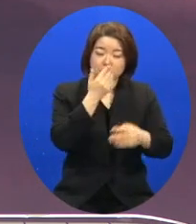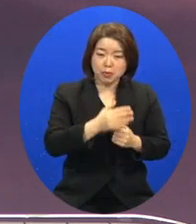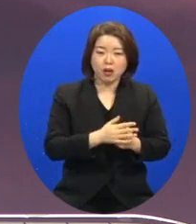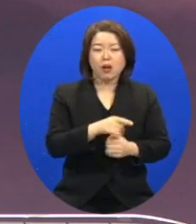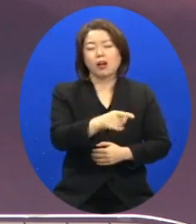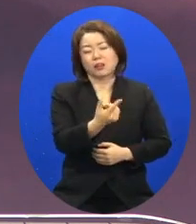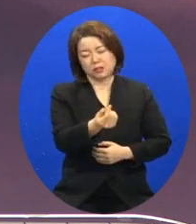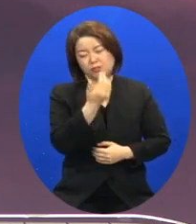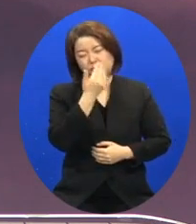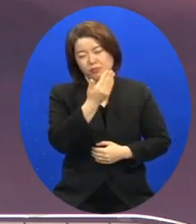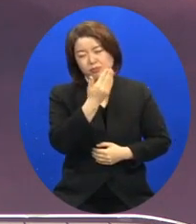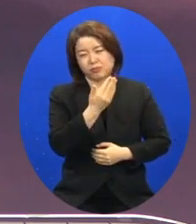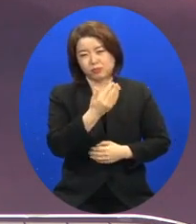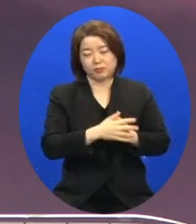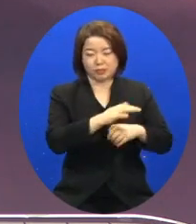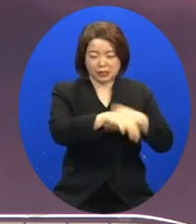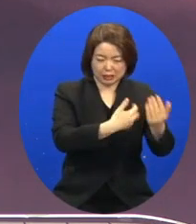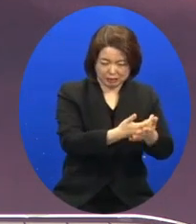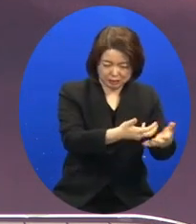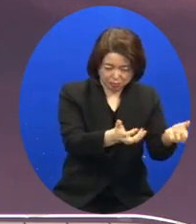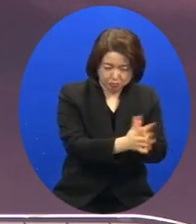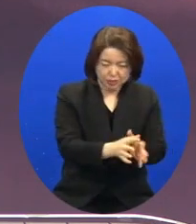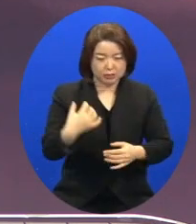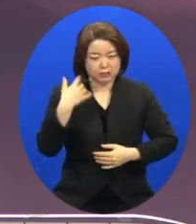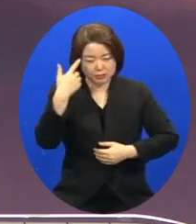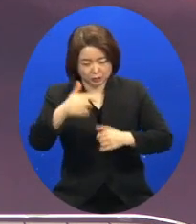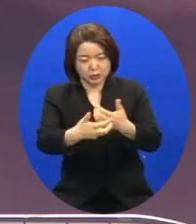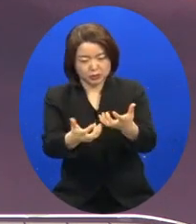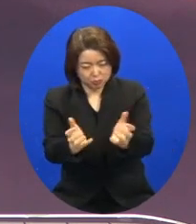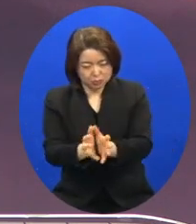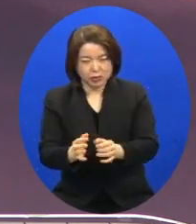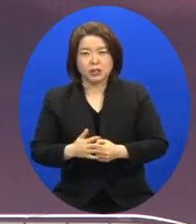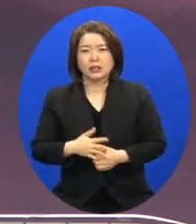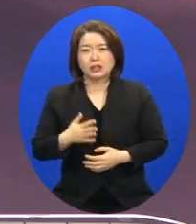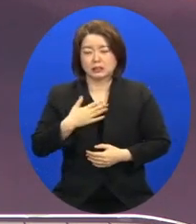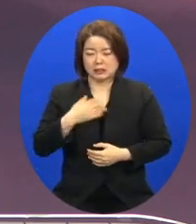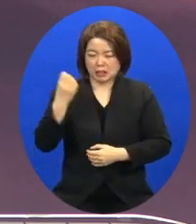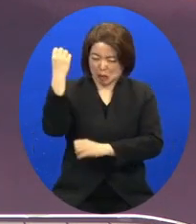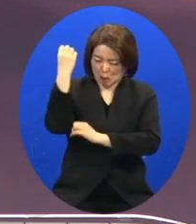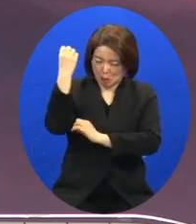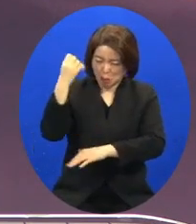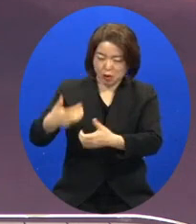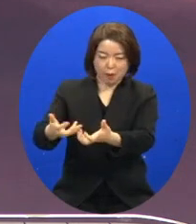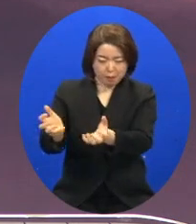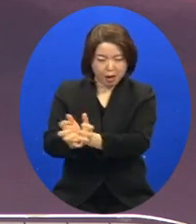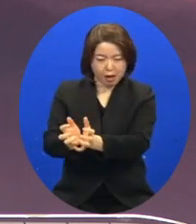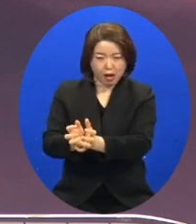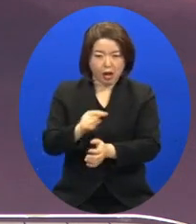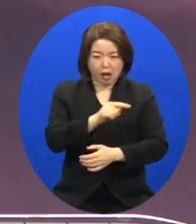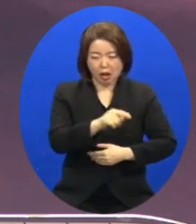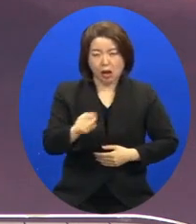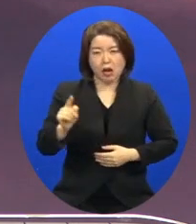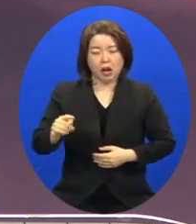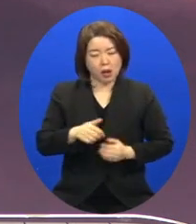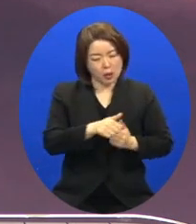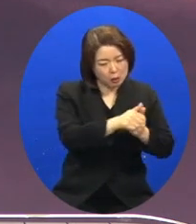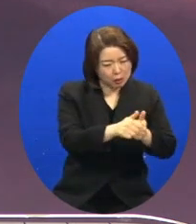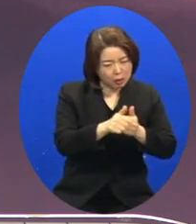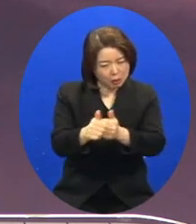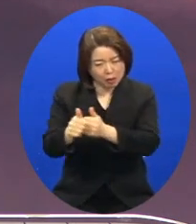있지. 개척파도 있고 담임 목사파도 생기고 나는 원조파야. 뭐 이런